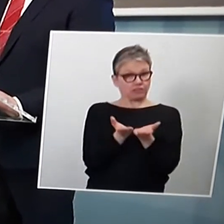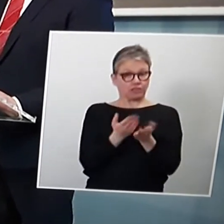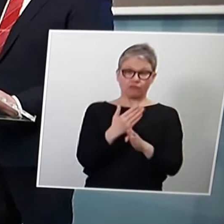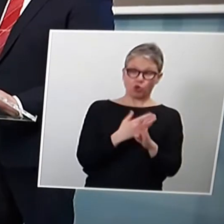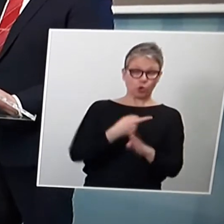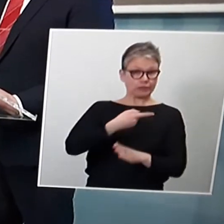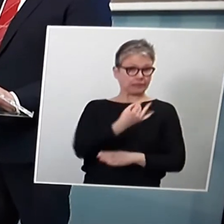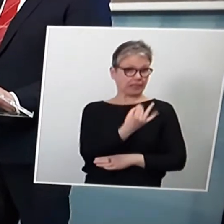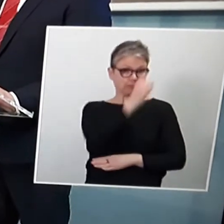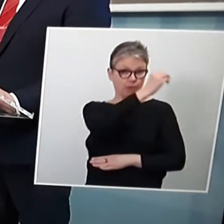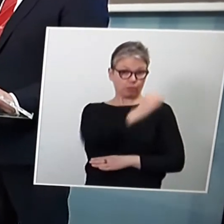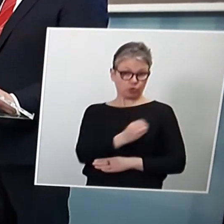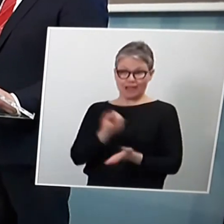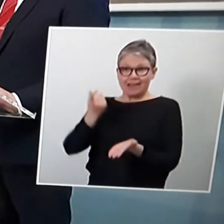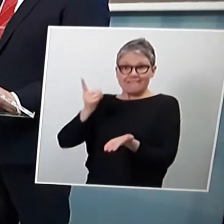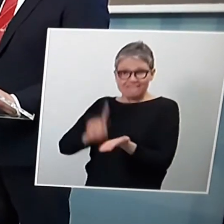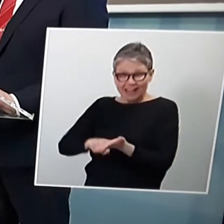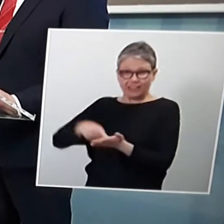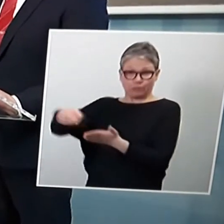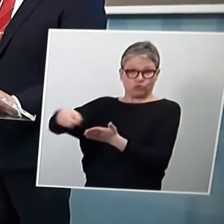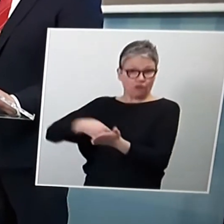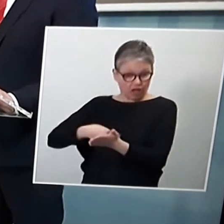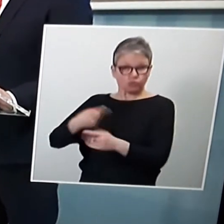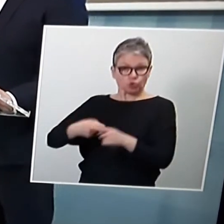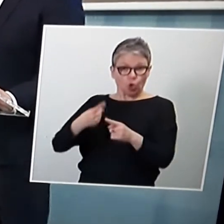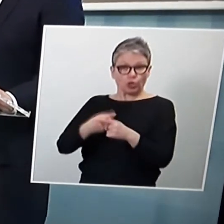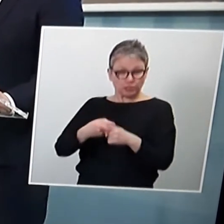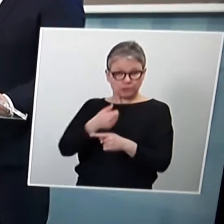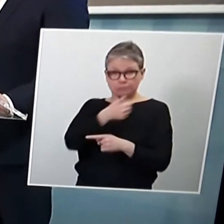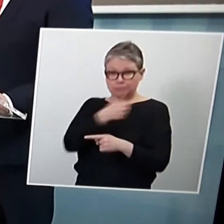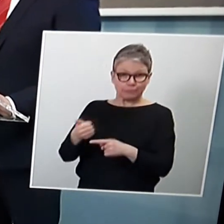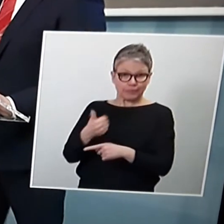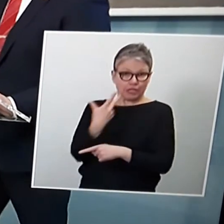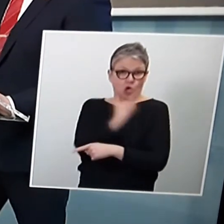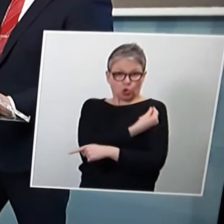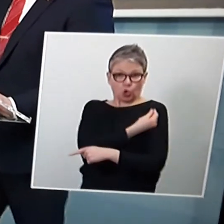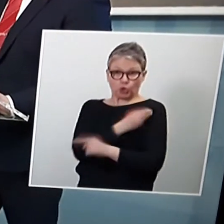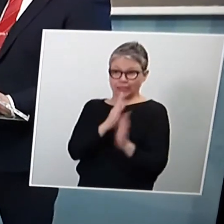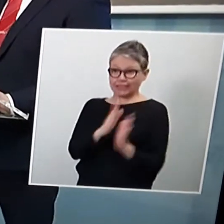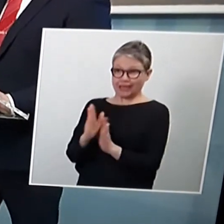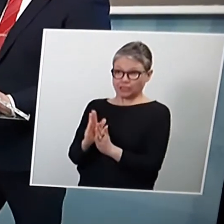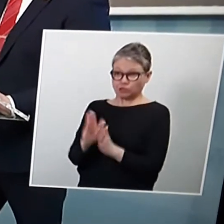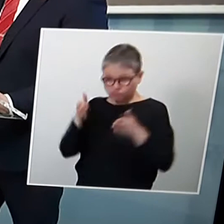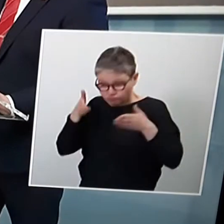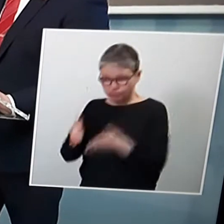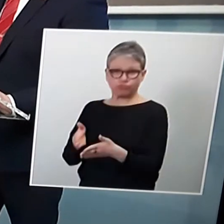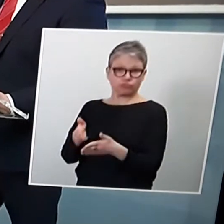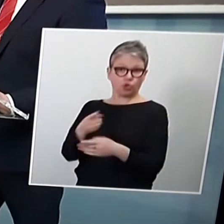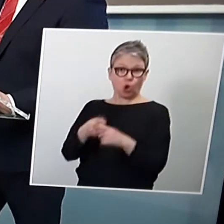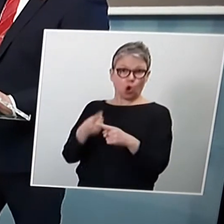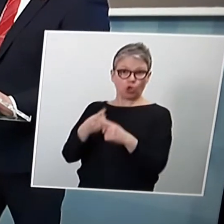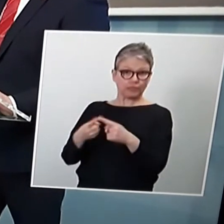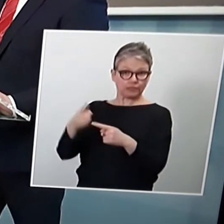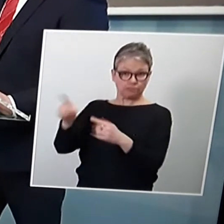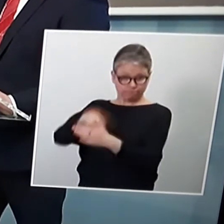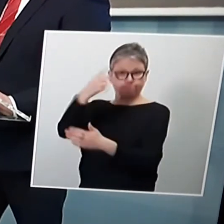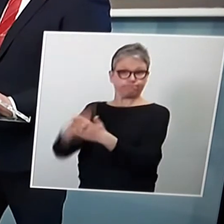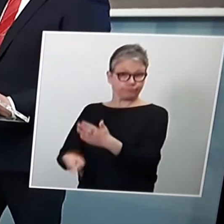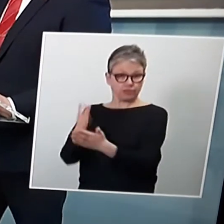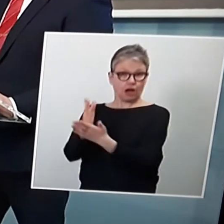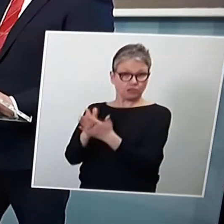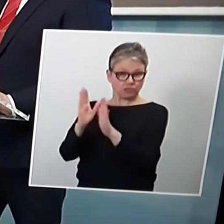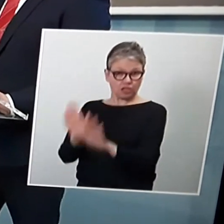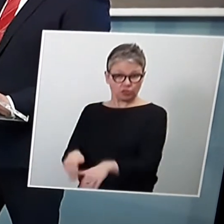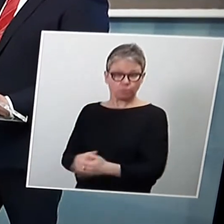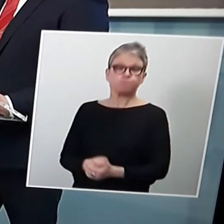Eikö välttämättömyysvaatimus ikään kuin täyttyisi pelkällä rokotejärjestyksen kohdentamisella? Kiitoksia paljon. Kiitoksia